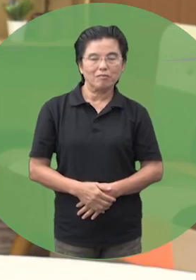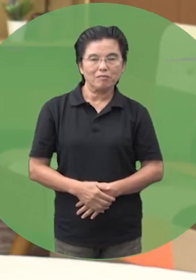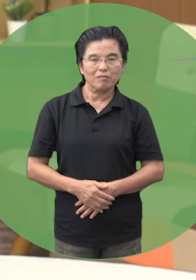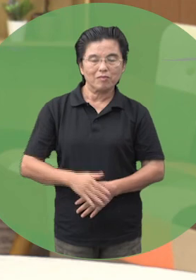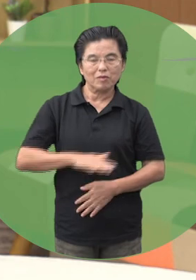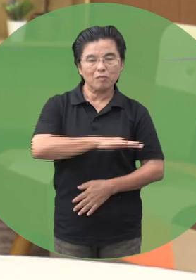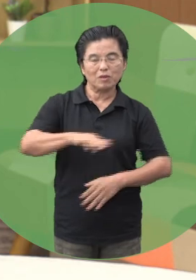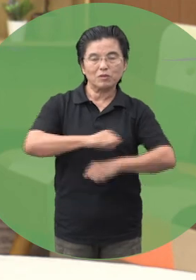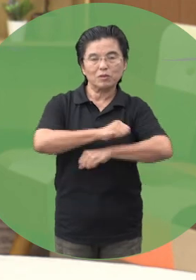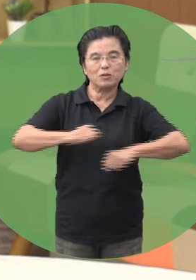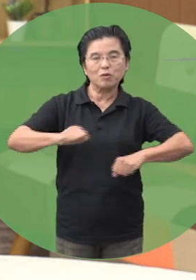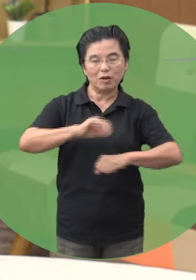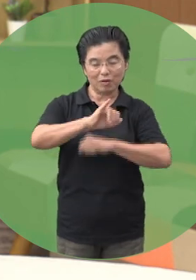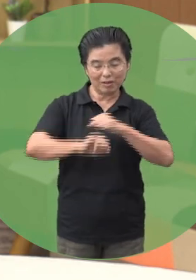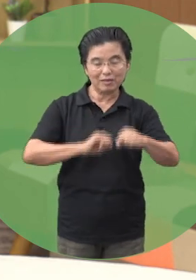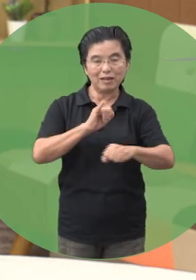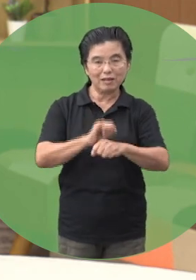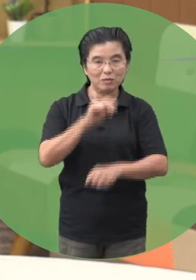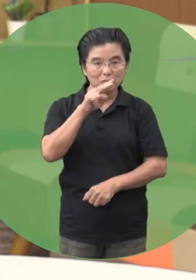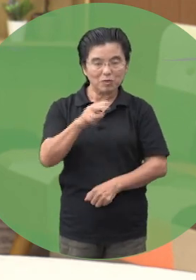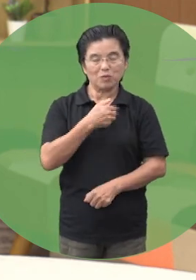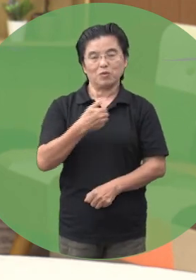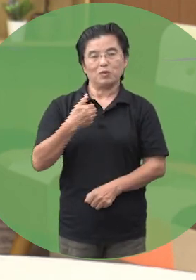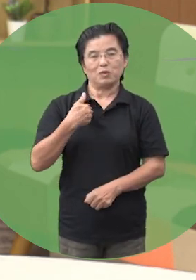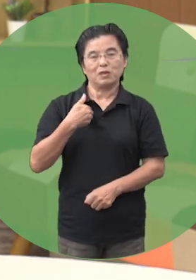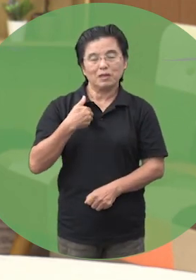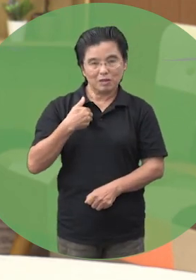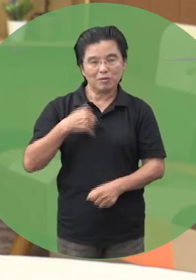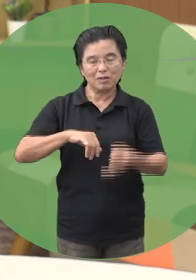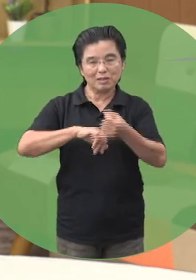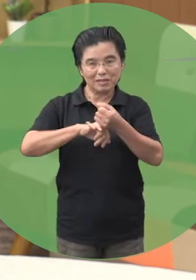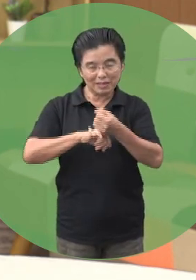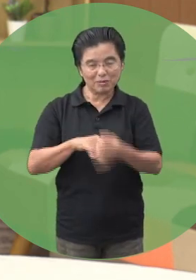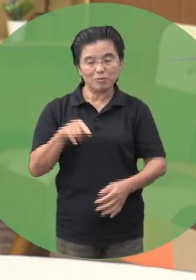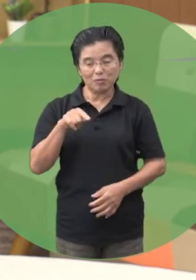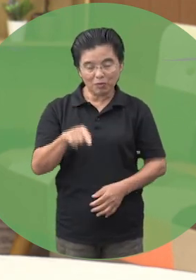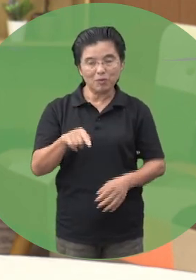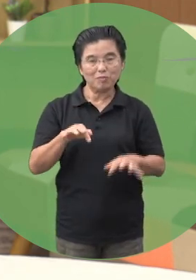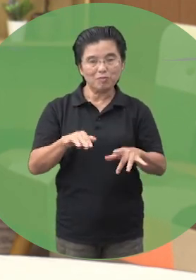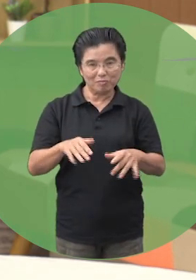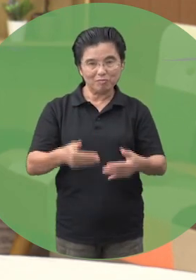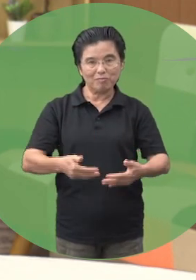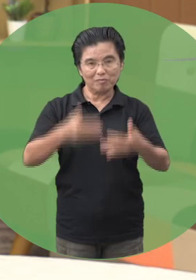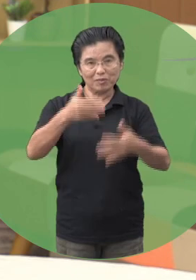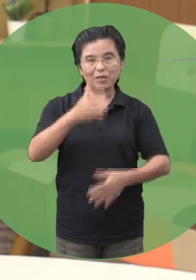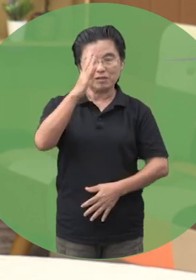うまんち広場はインターネットでもご覧いただけます。ぜひここチェックしてくださいね。